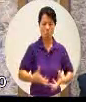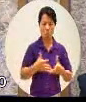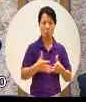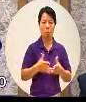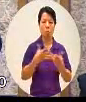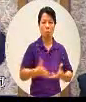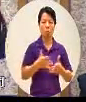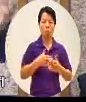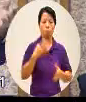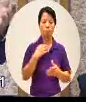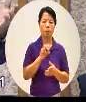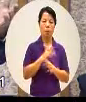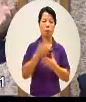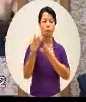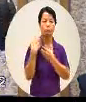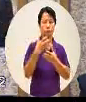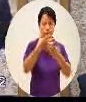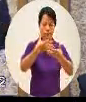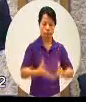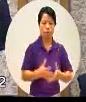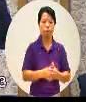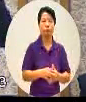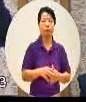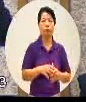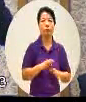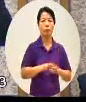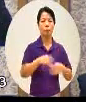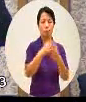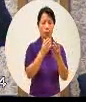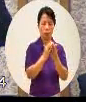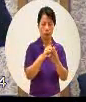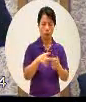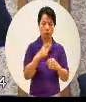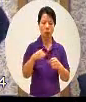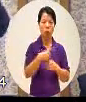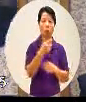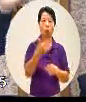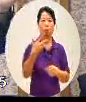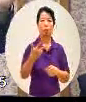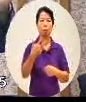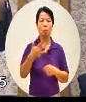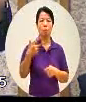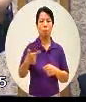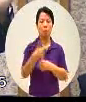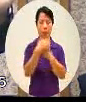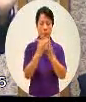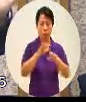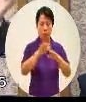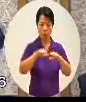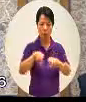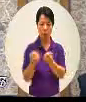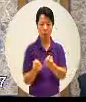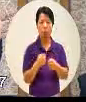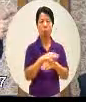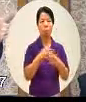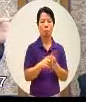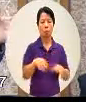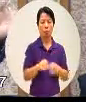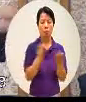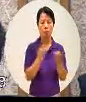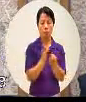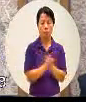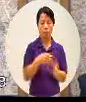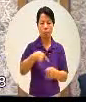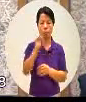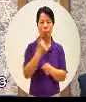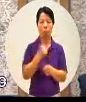县市合并以后，包括100年的企业，第一嘞快靠近186甲，还打过 bank 嘛哦 ，bank 我们也马上就动用这